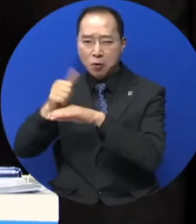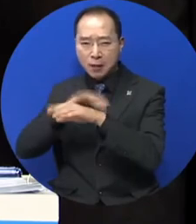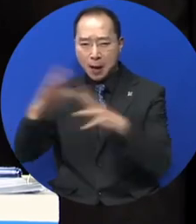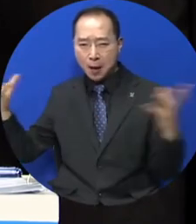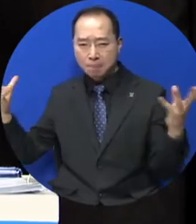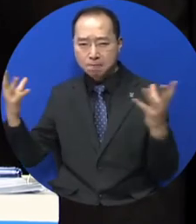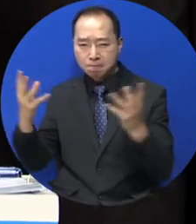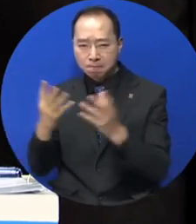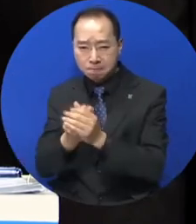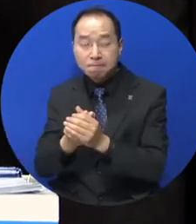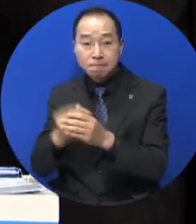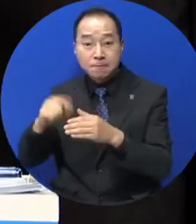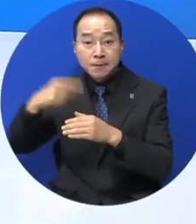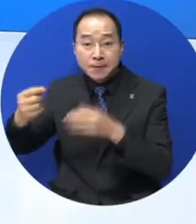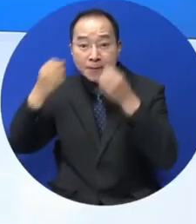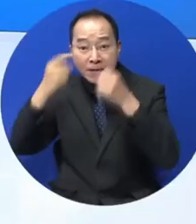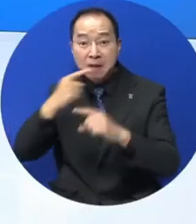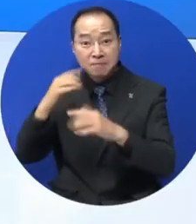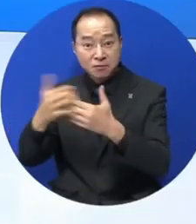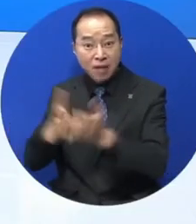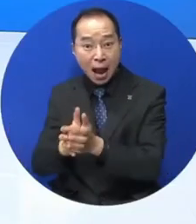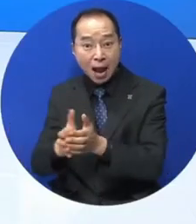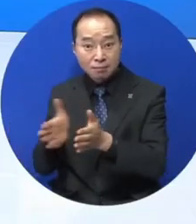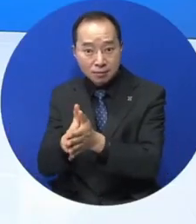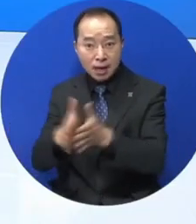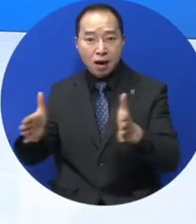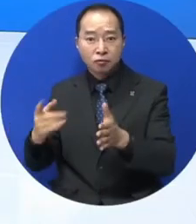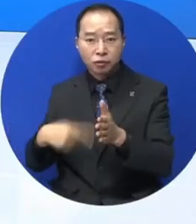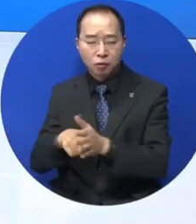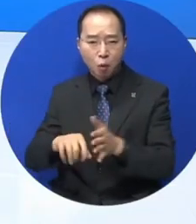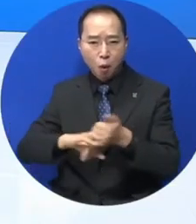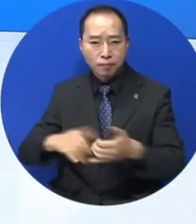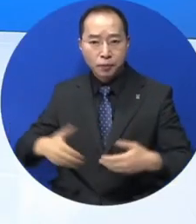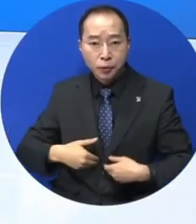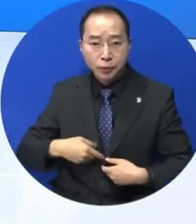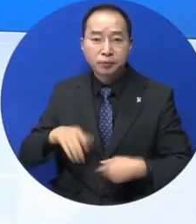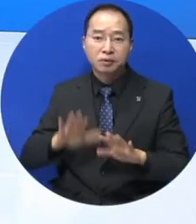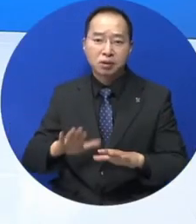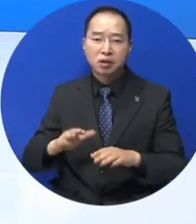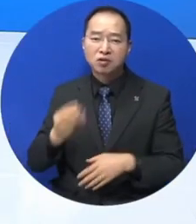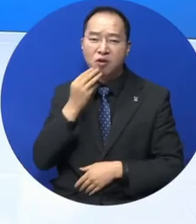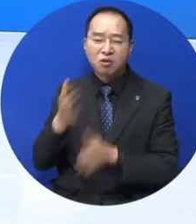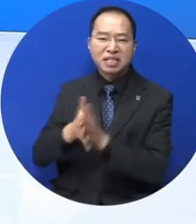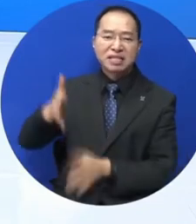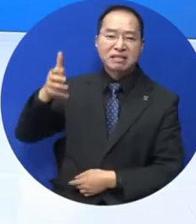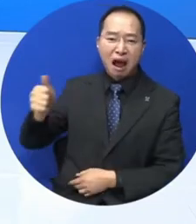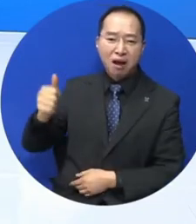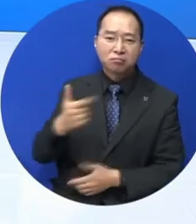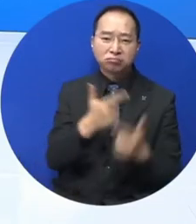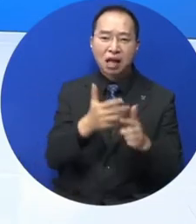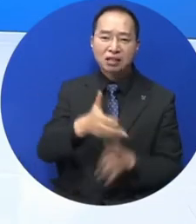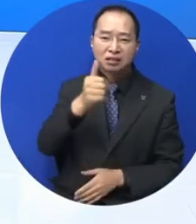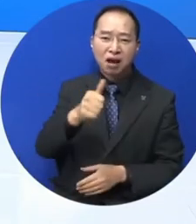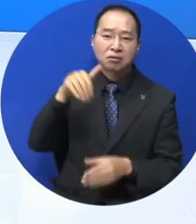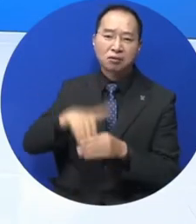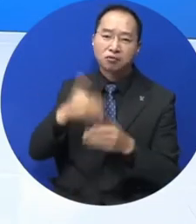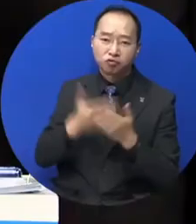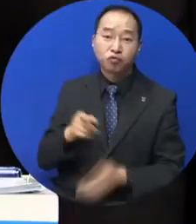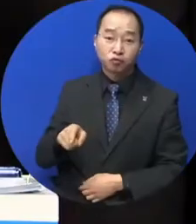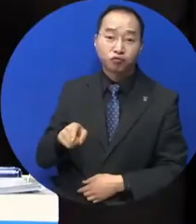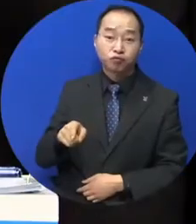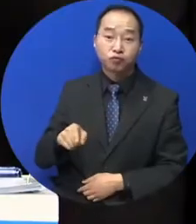출범을 위해서 국민과 함께 반드시 승리하는 선거가 바로 이번 서울시장 보궐선거입니다. 바로